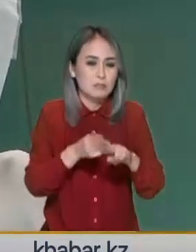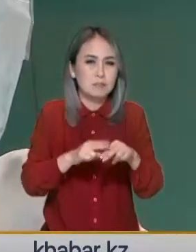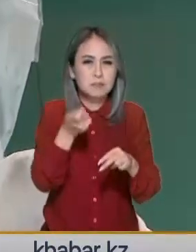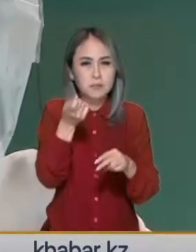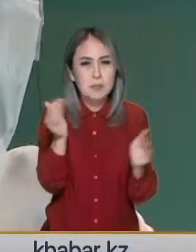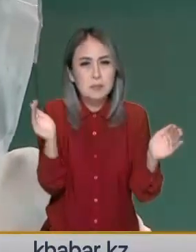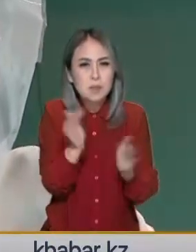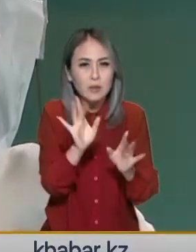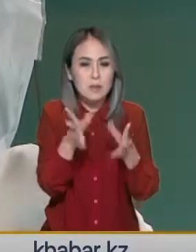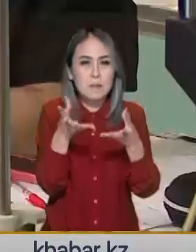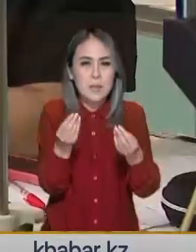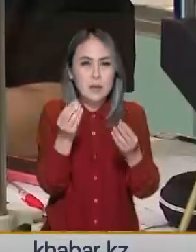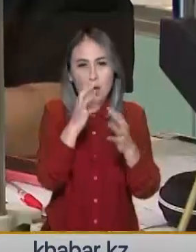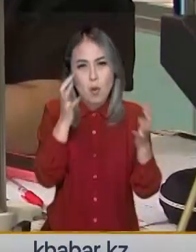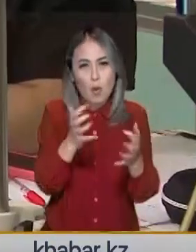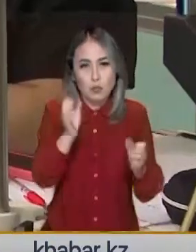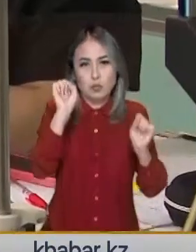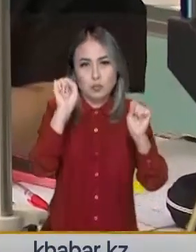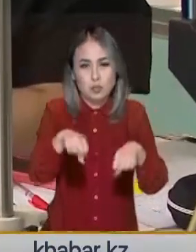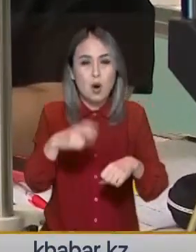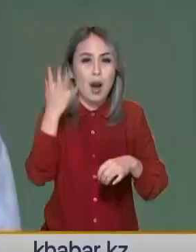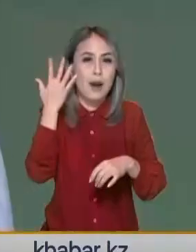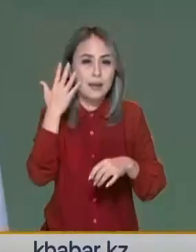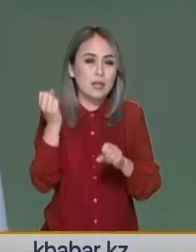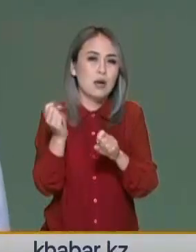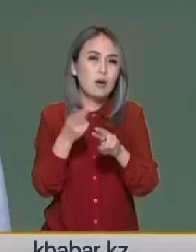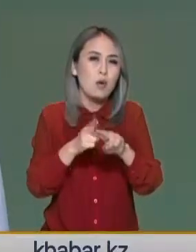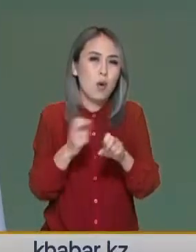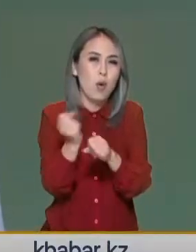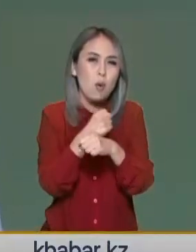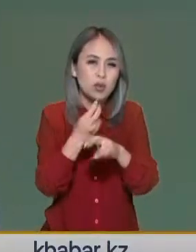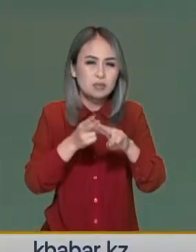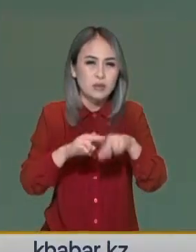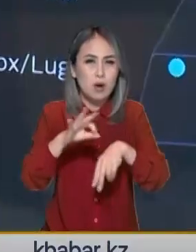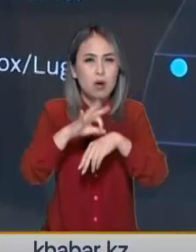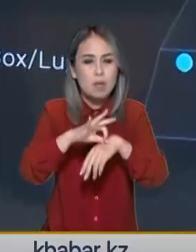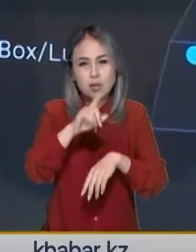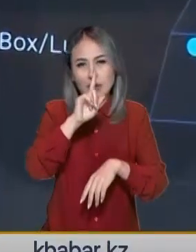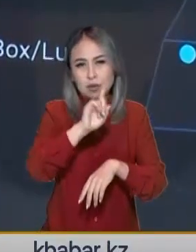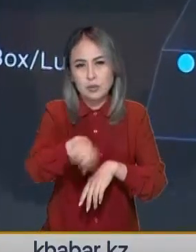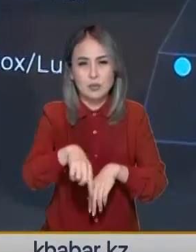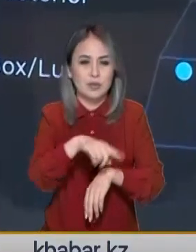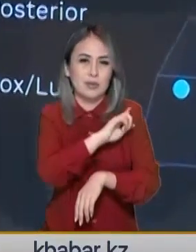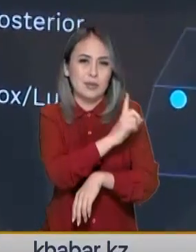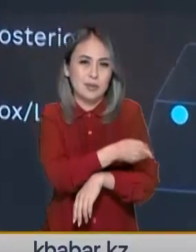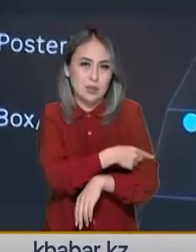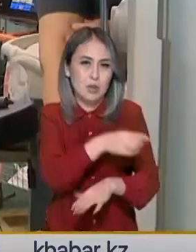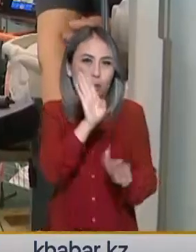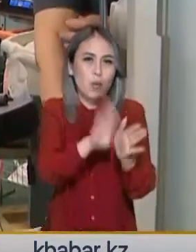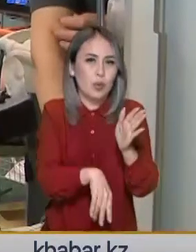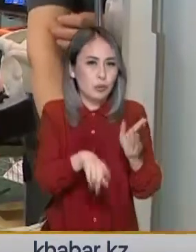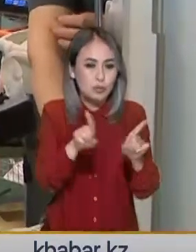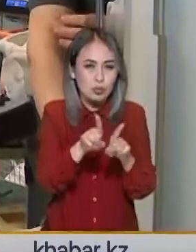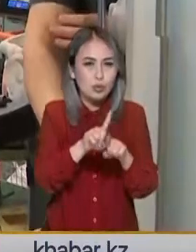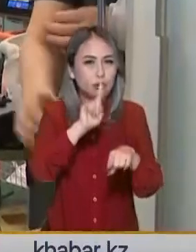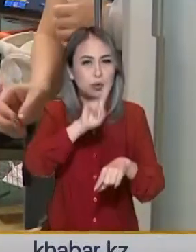кесіледі, жұмсақ тіндер жақсырақ сақталады. Сүйекті робот кескендіктен отадан соң адам қатты ауырсынбайды, асқыну қаупі азаяды. Осыған қарай тез